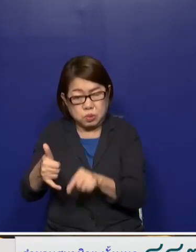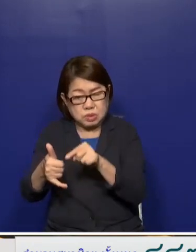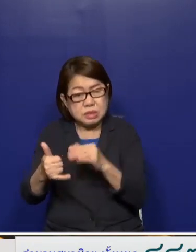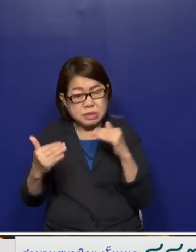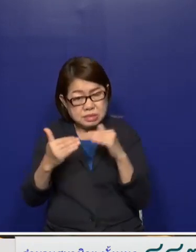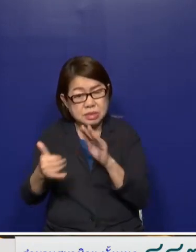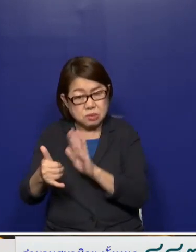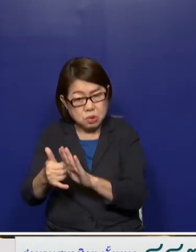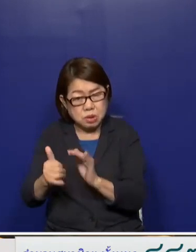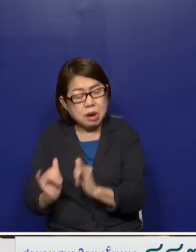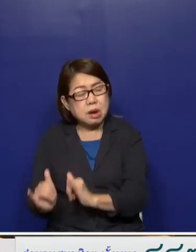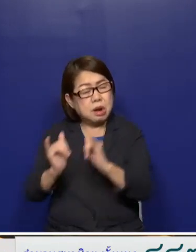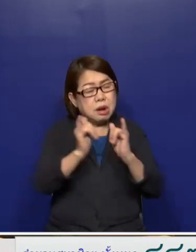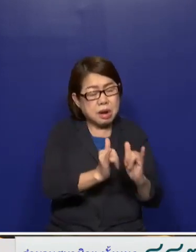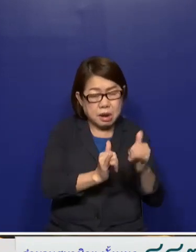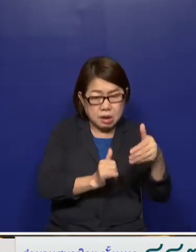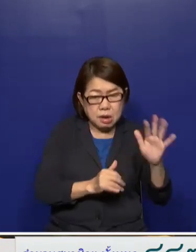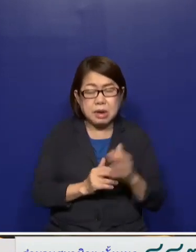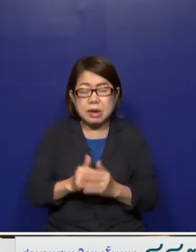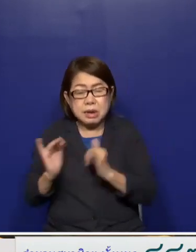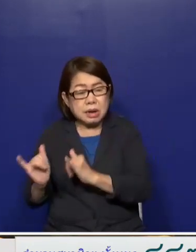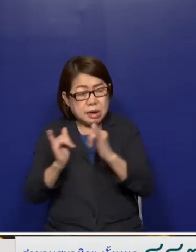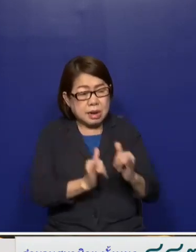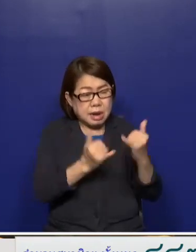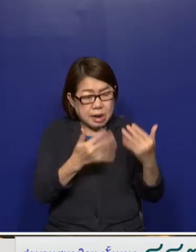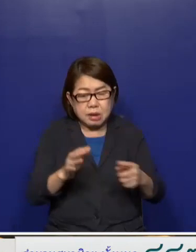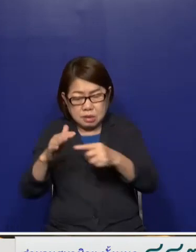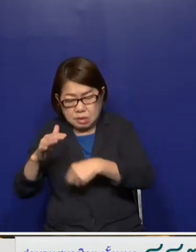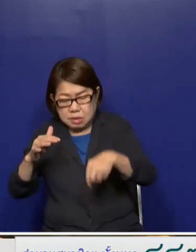ครูย้ายออกไปอะไรเกิดขึ้นครับ